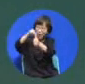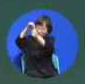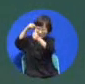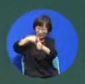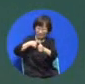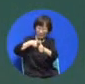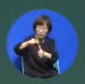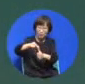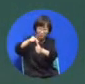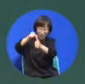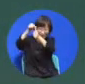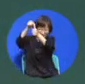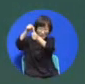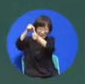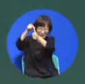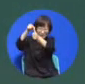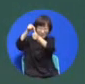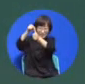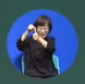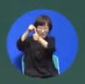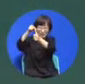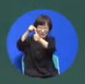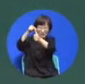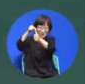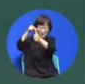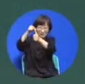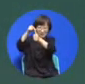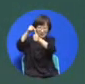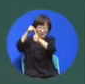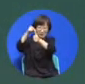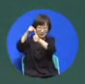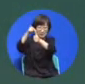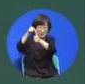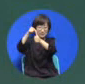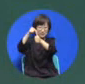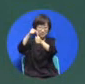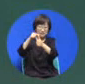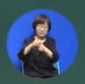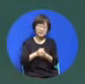시간입니다. This is a very simple time for anyone who is a saved child of God.